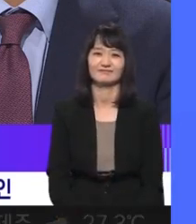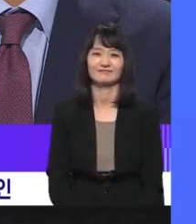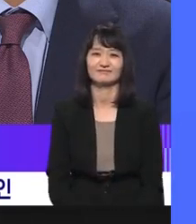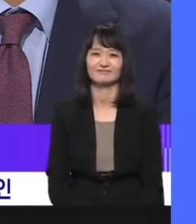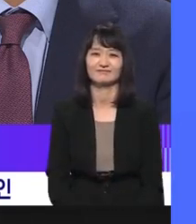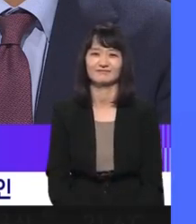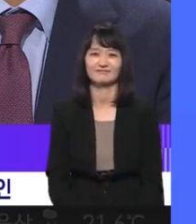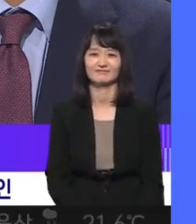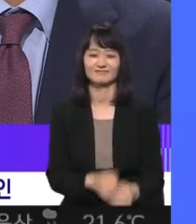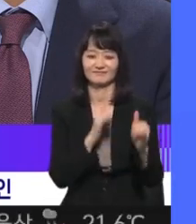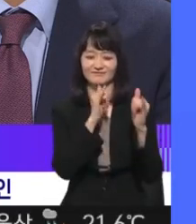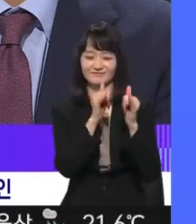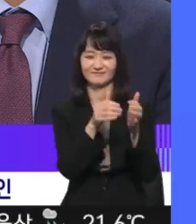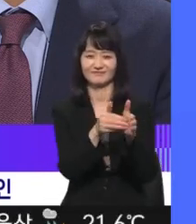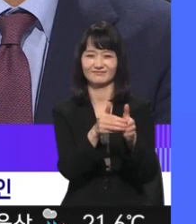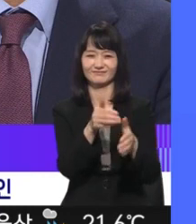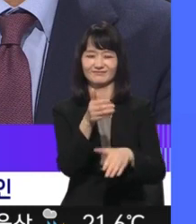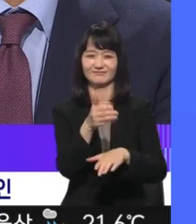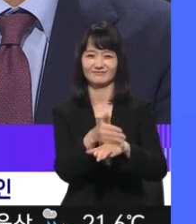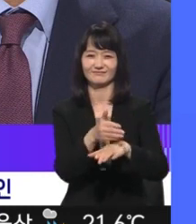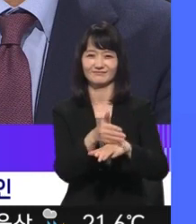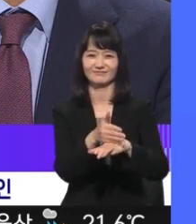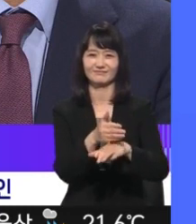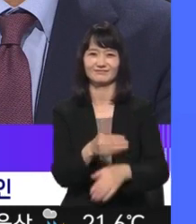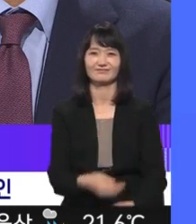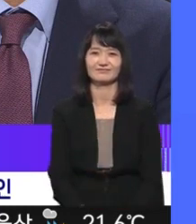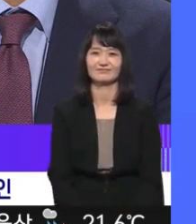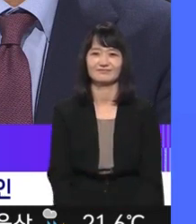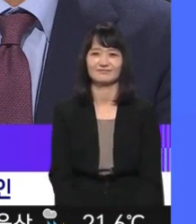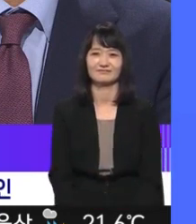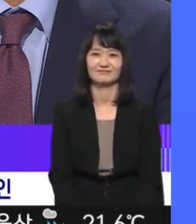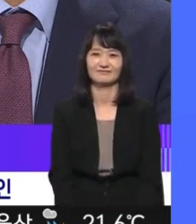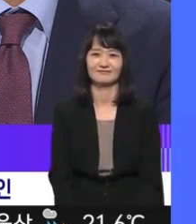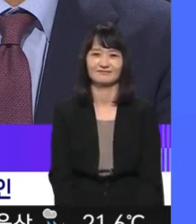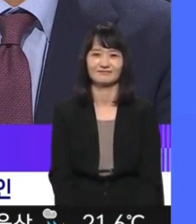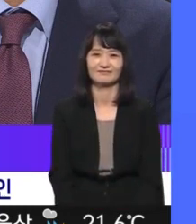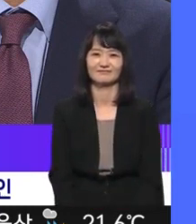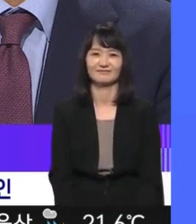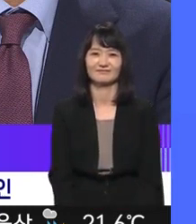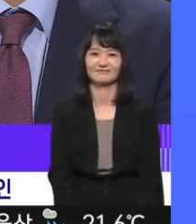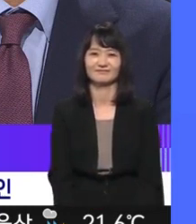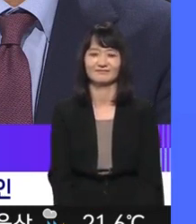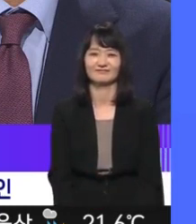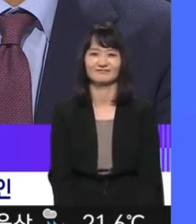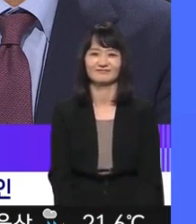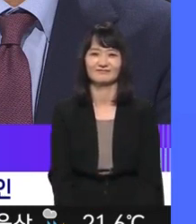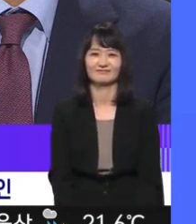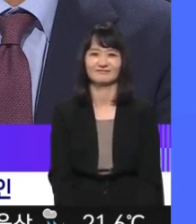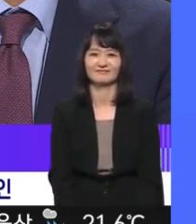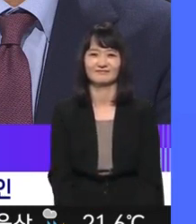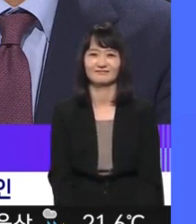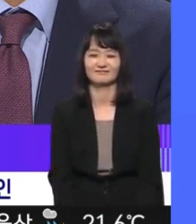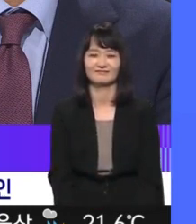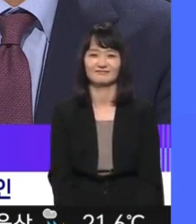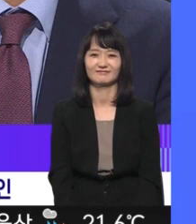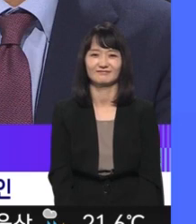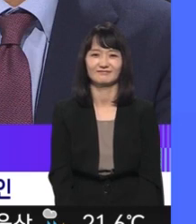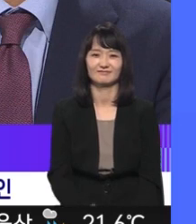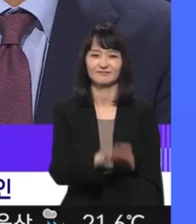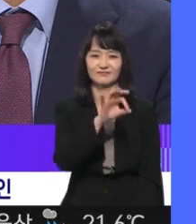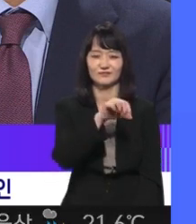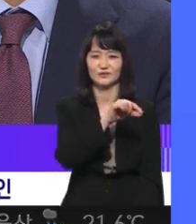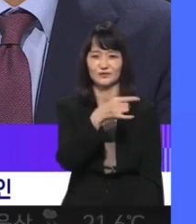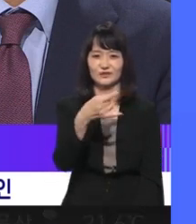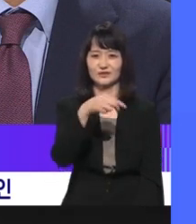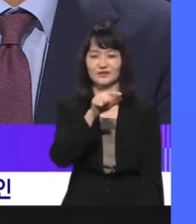하겠습니다 아따 바랍니다 예 마 끝났으면 오늘 추전 없습니다 4 인 석정 대변인 얘기 정정 방송을